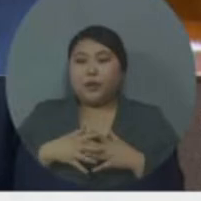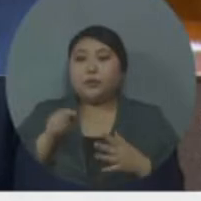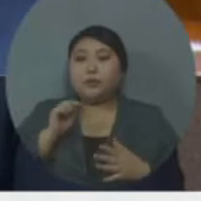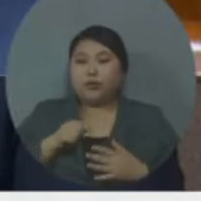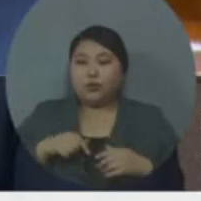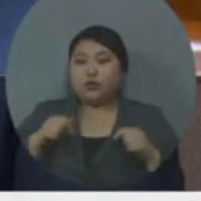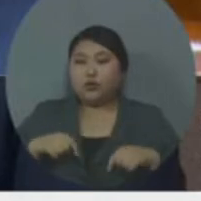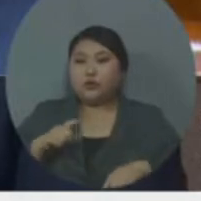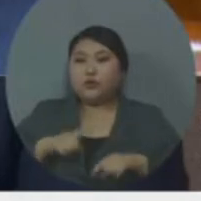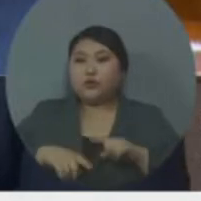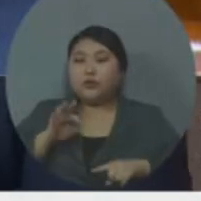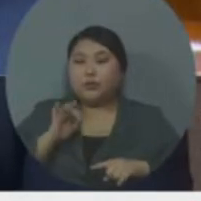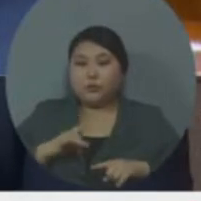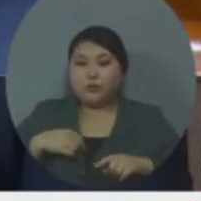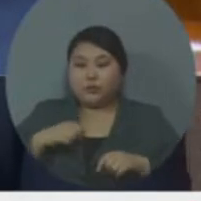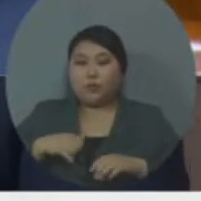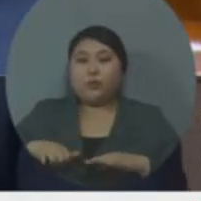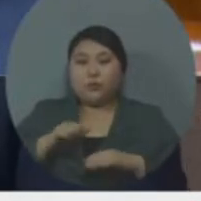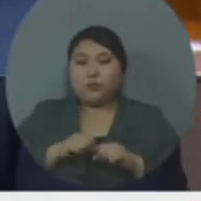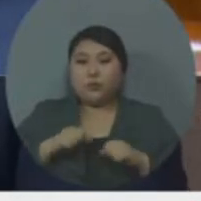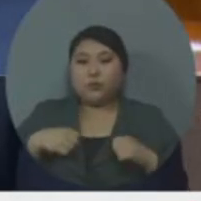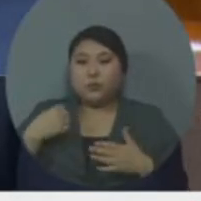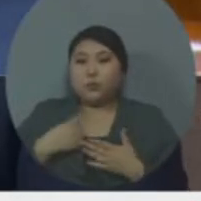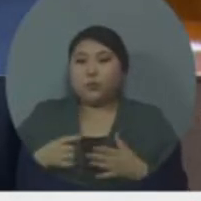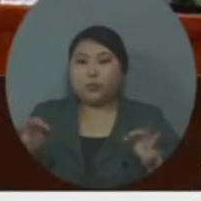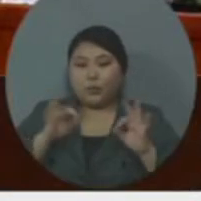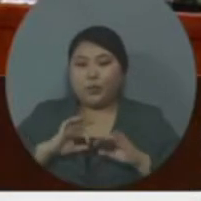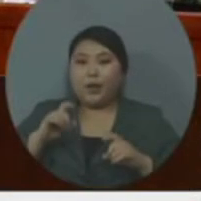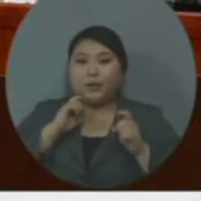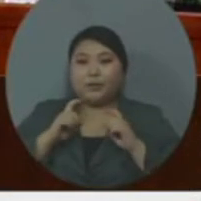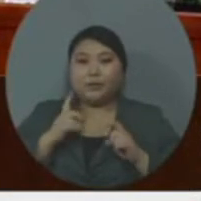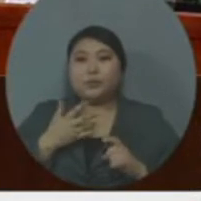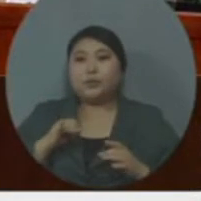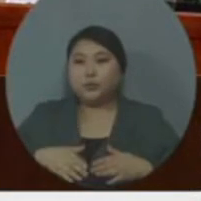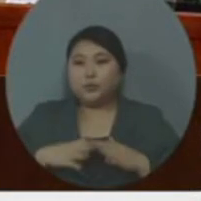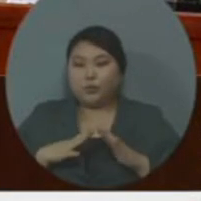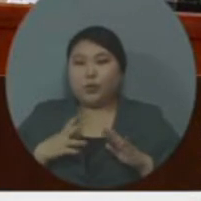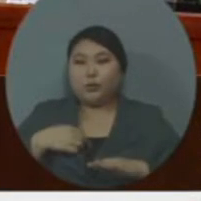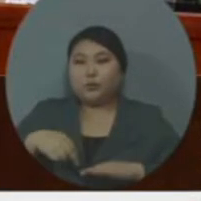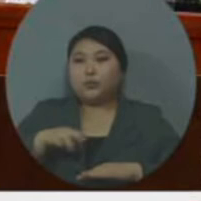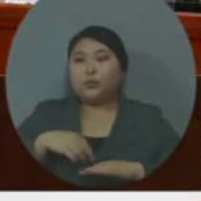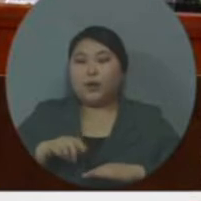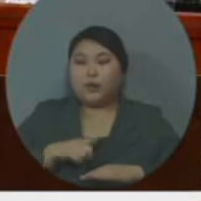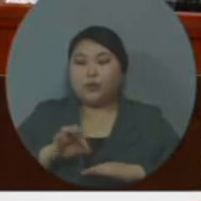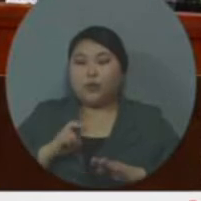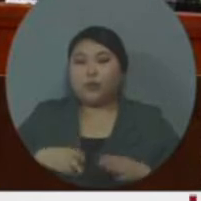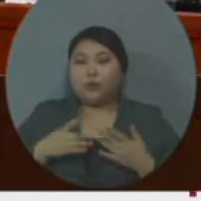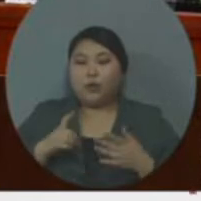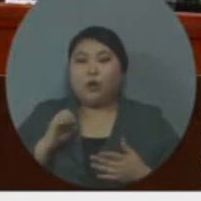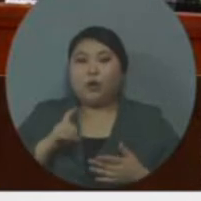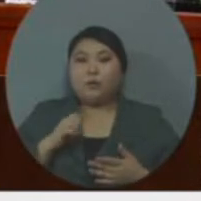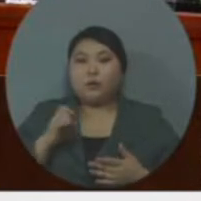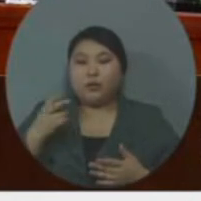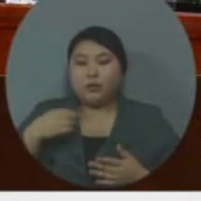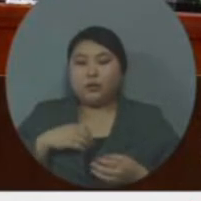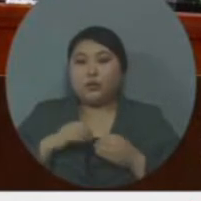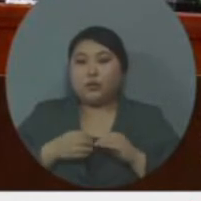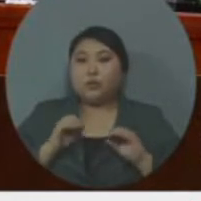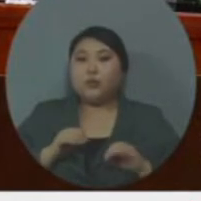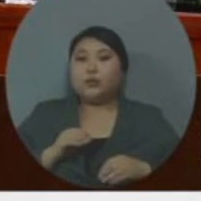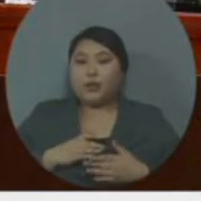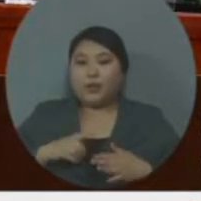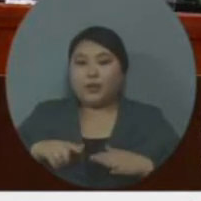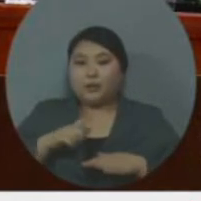өнөөдөр ямар ч улсын эрхийн бүртгэлгүйгээр харилцаа бий болсон байна. Дөрвөн хэмжээний газар олголтыг хотын хэмжээнд хийдэг болж байгаа юм байна. За